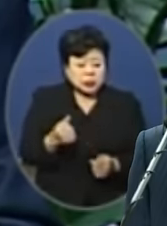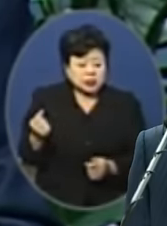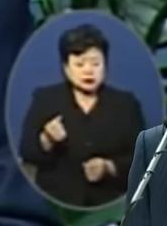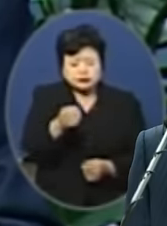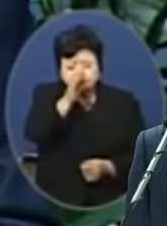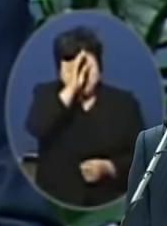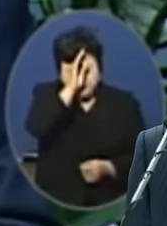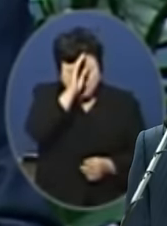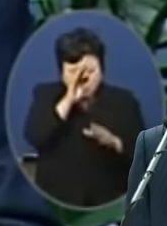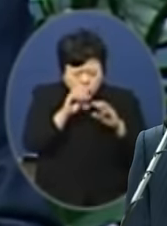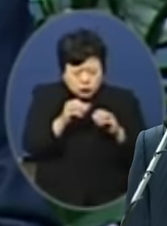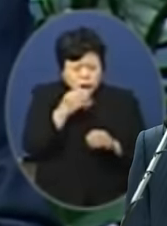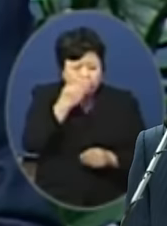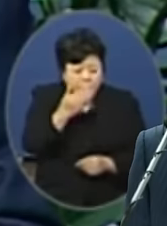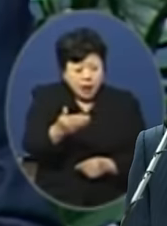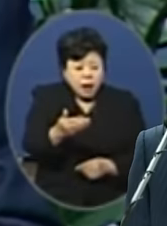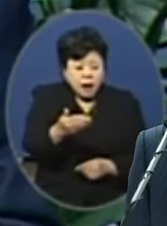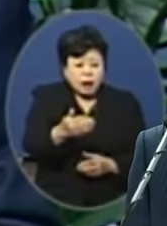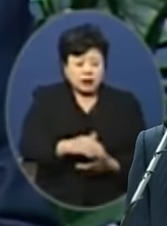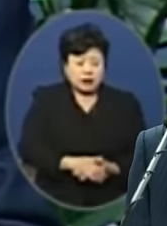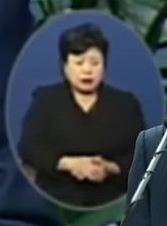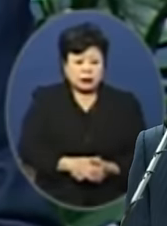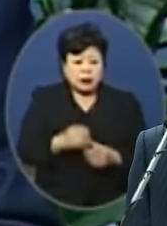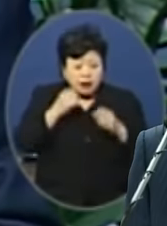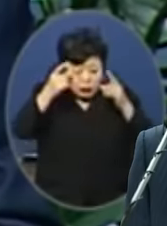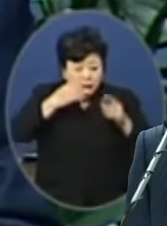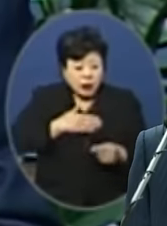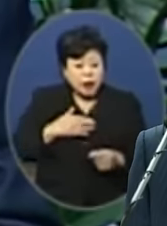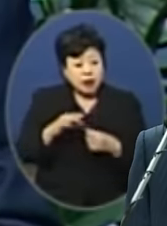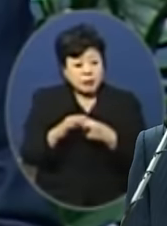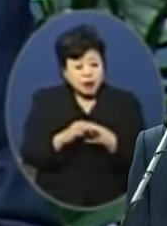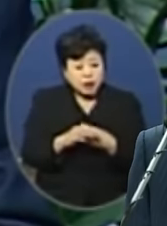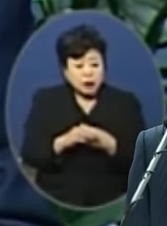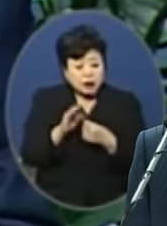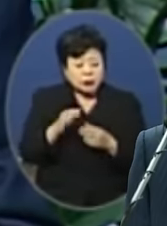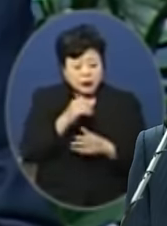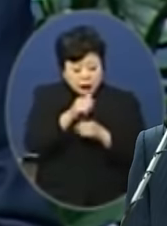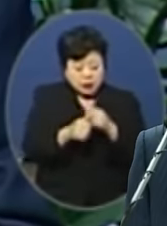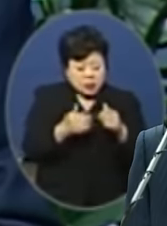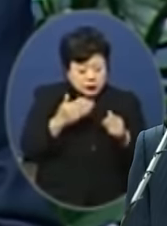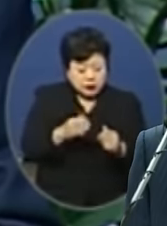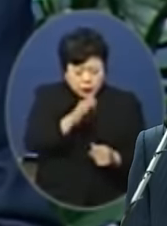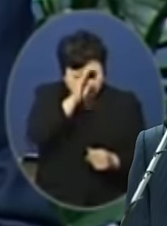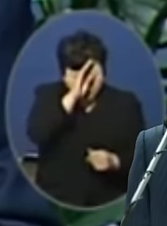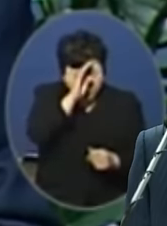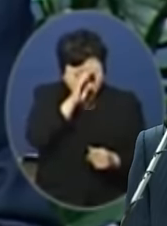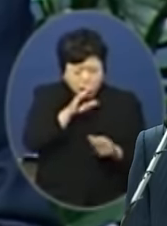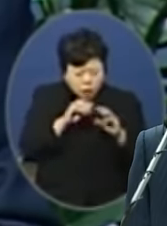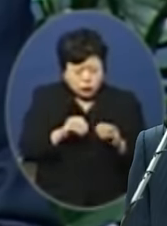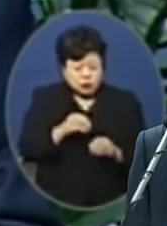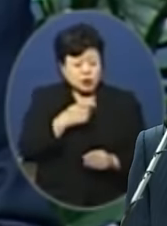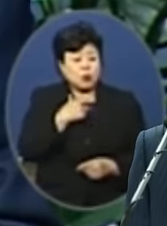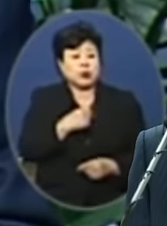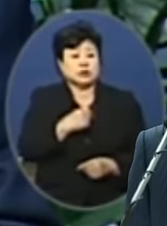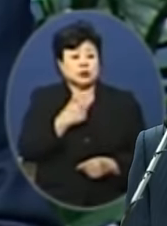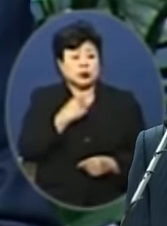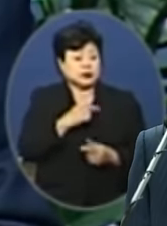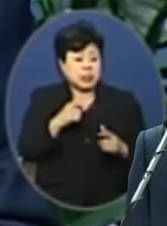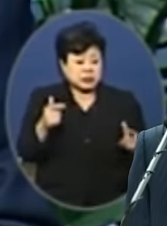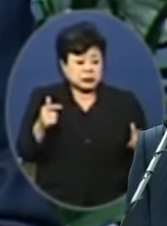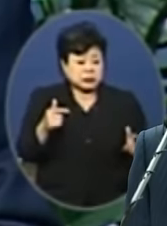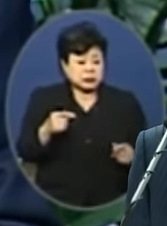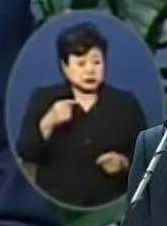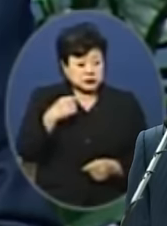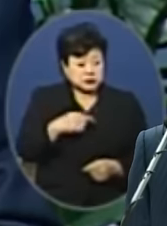병을 고칠 수 있다고 우리가 깨달아 알면 그 다음 하나님이 내 병을 고치기를 원하는지 원하지